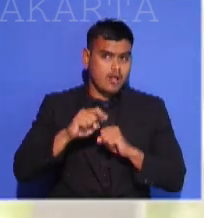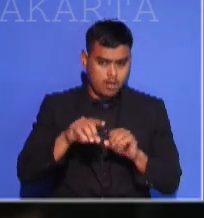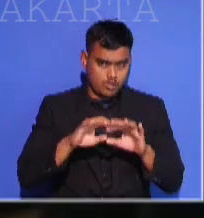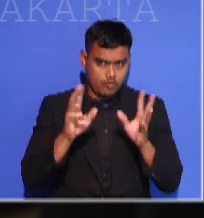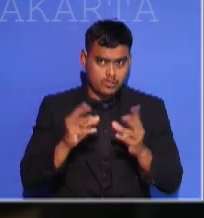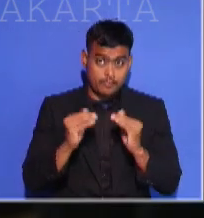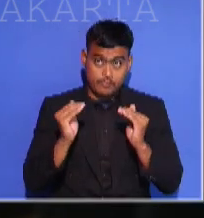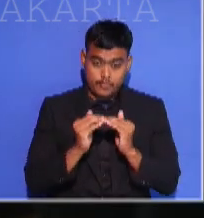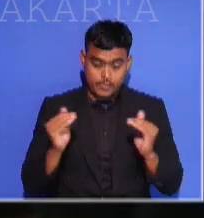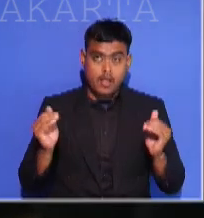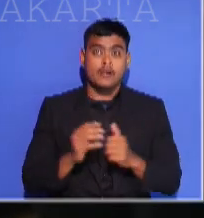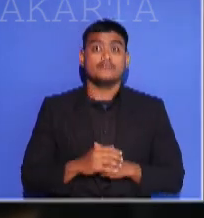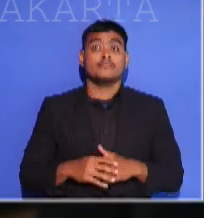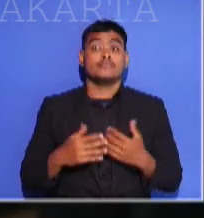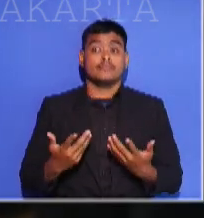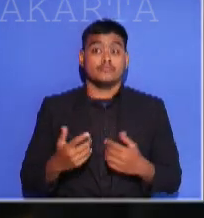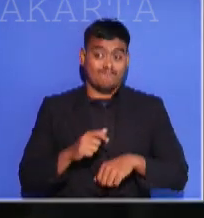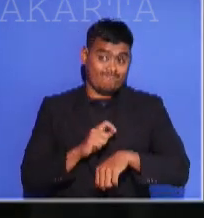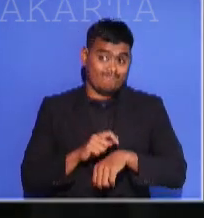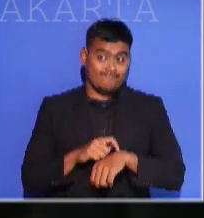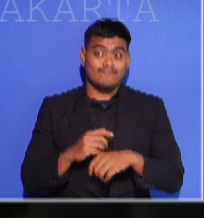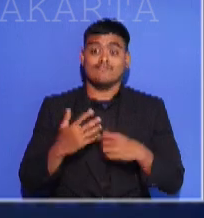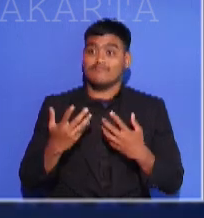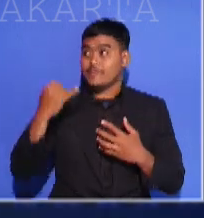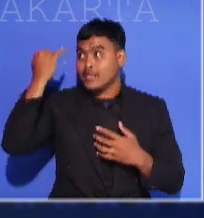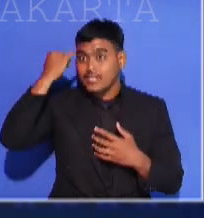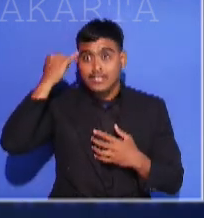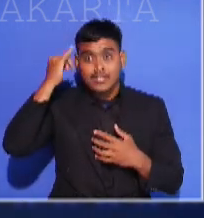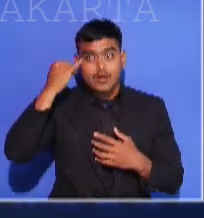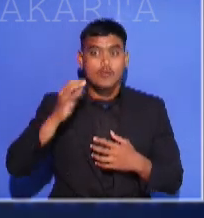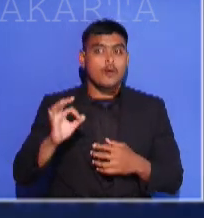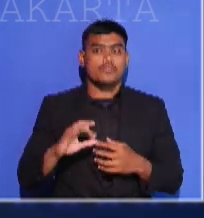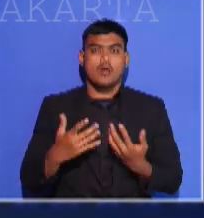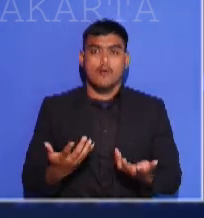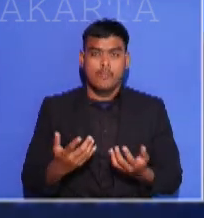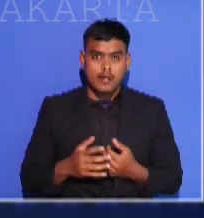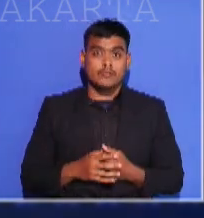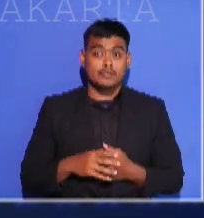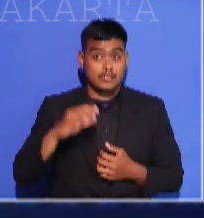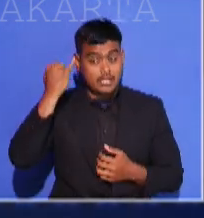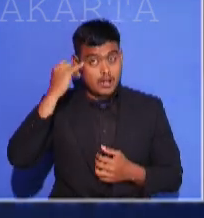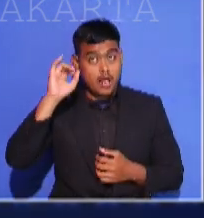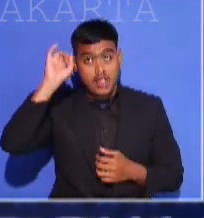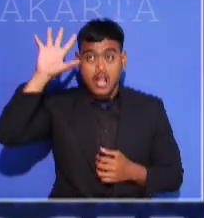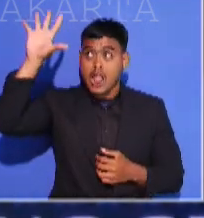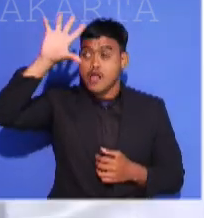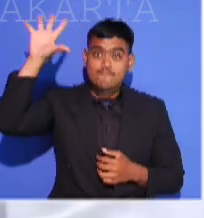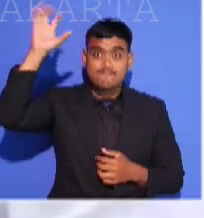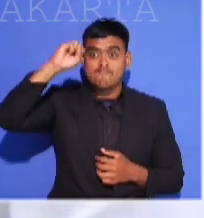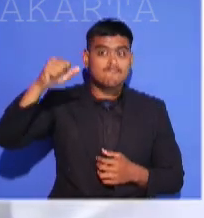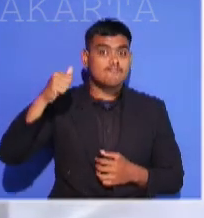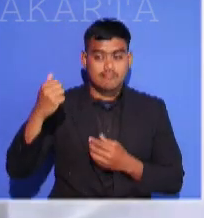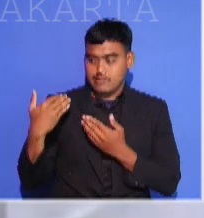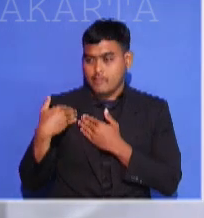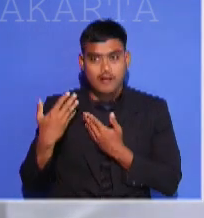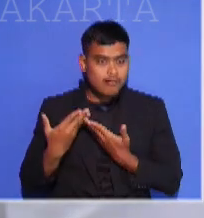adil Kegiatan ini tidak hanya berbicara mengenai inovasi tetapi juga bagaimana inovasi ini dapat mengakomodasi